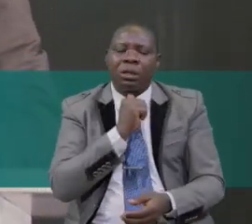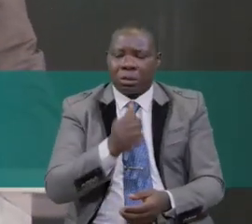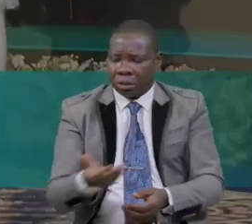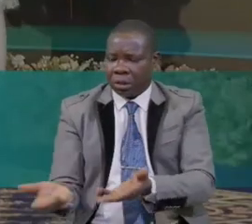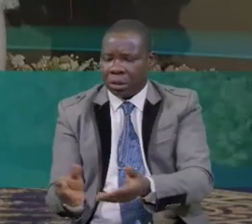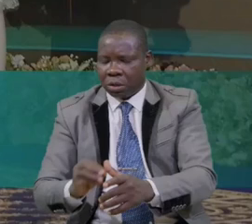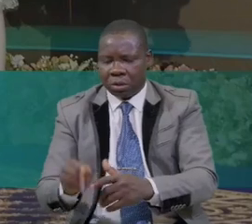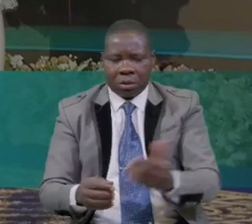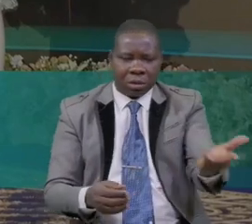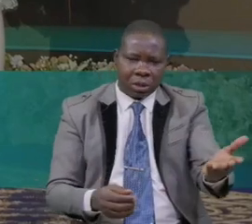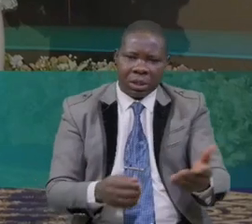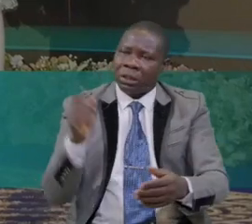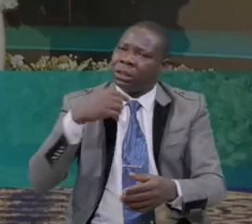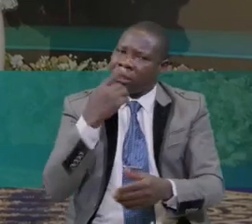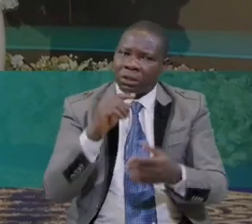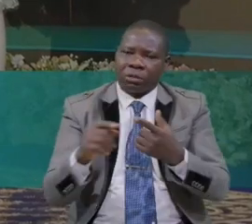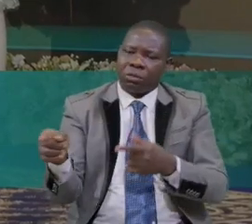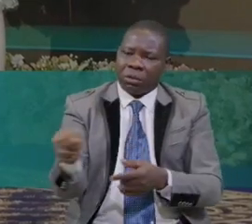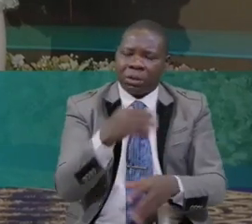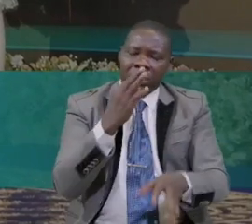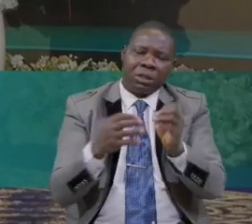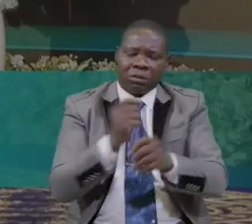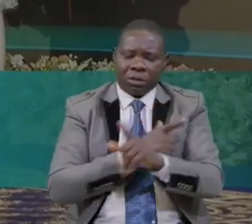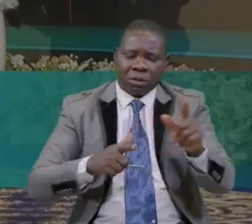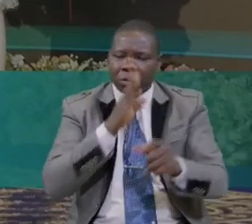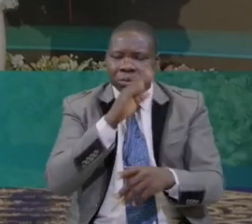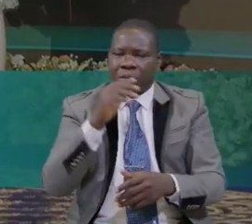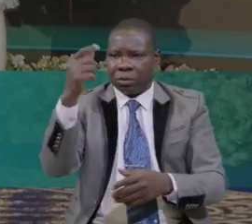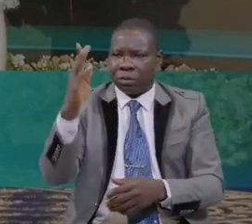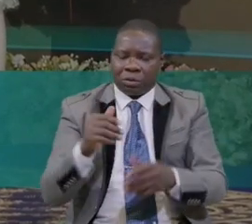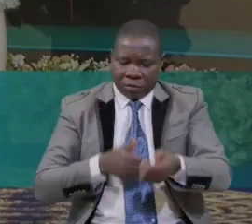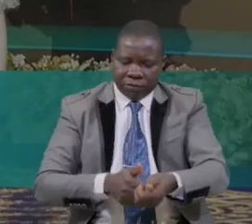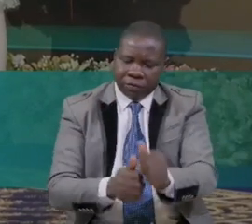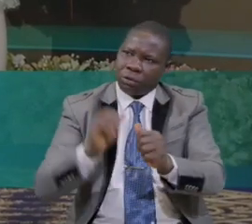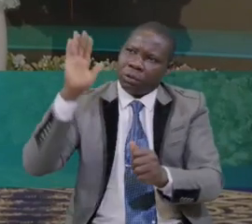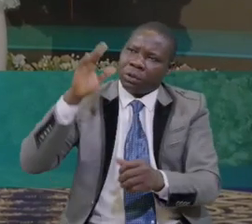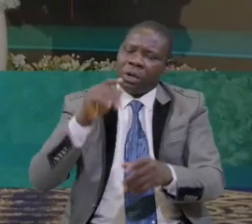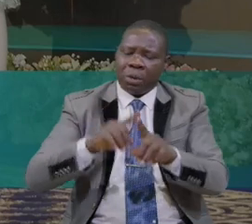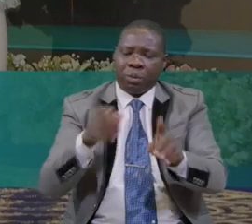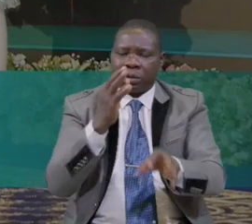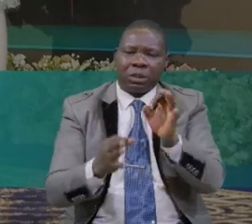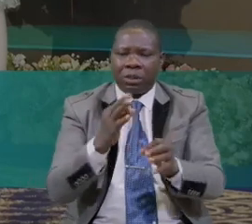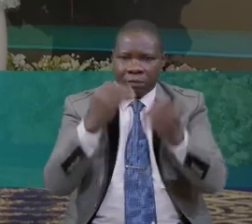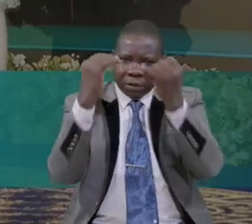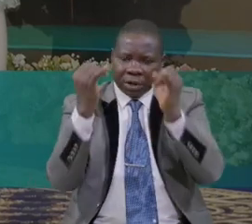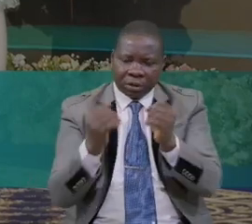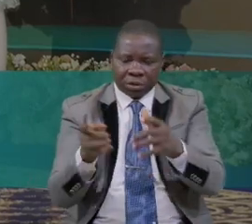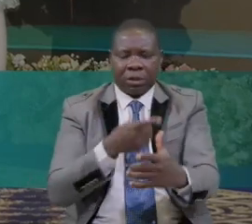Si l'Éternel est Dieu, allez après lui. Mais si Baal est